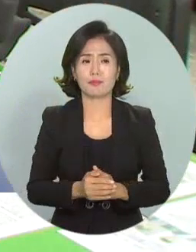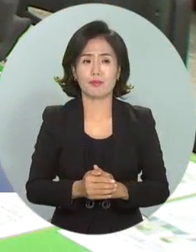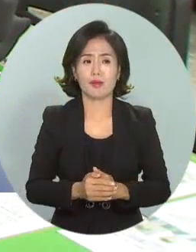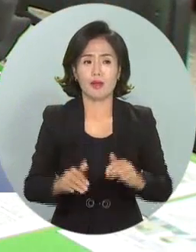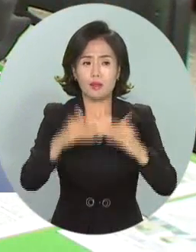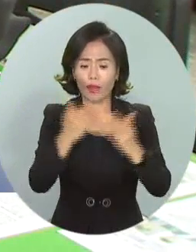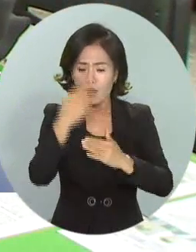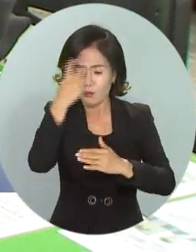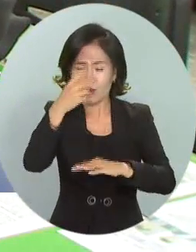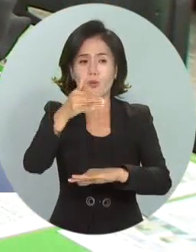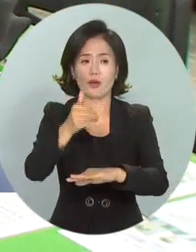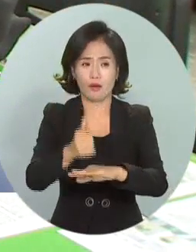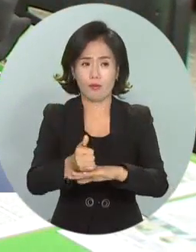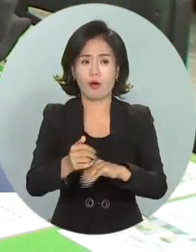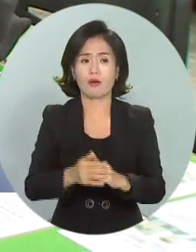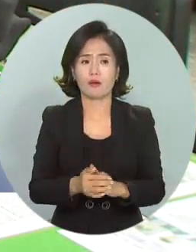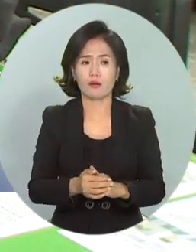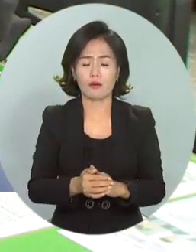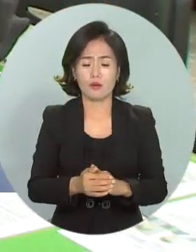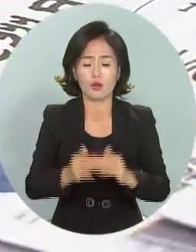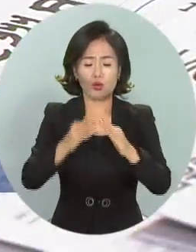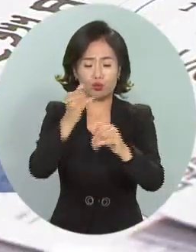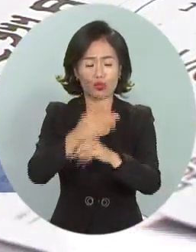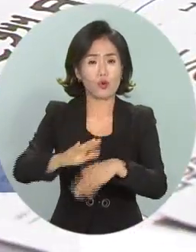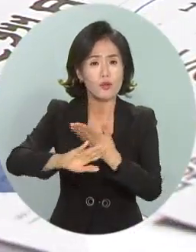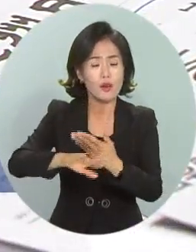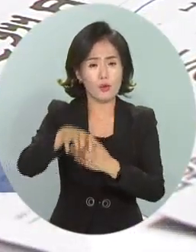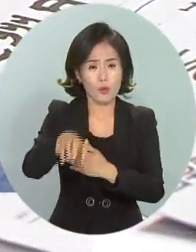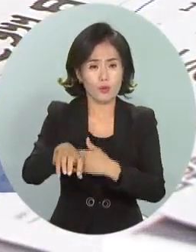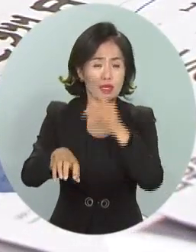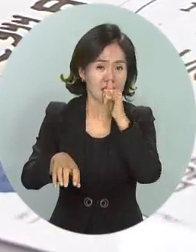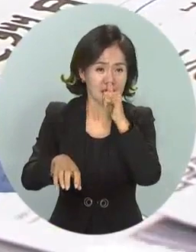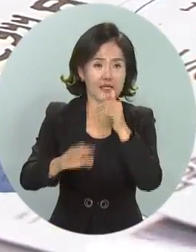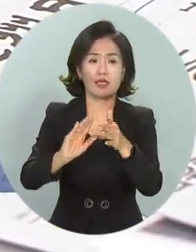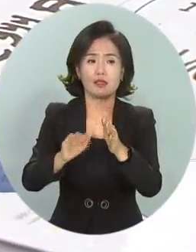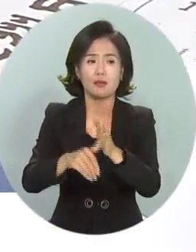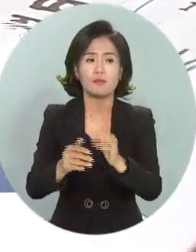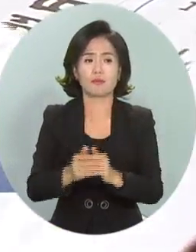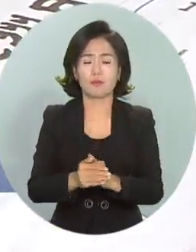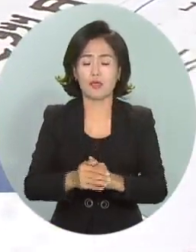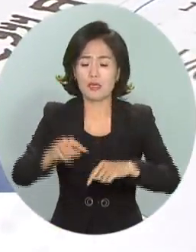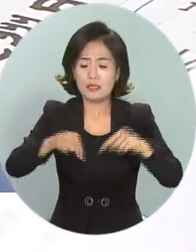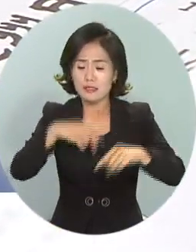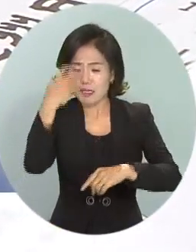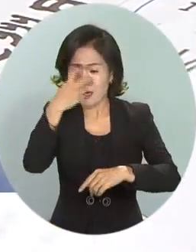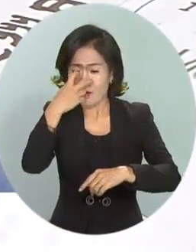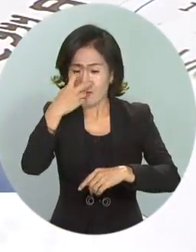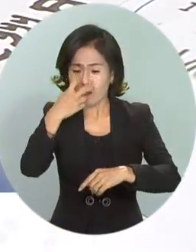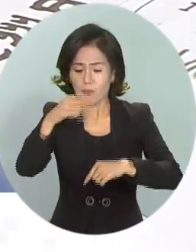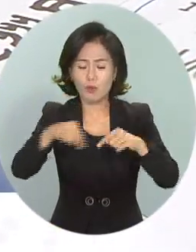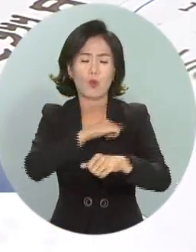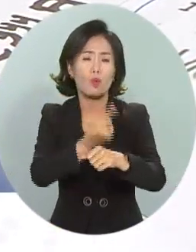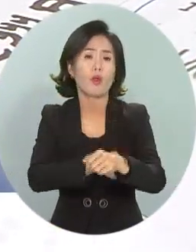검토하는 결과 어 이렇게 소지가 다른 곳에 있을 경우에는 지도감독 권이